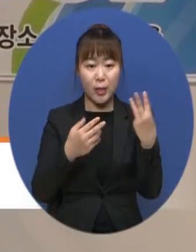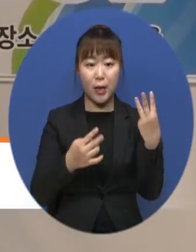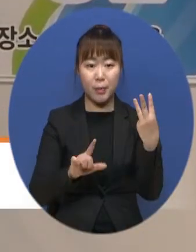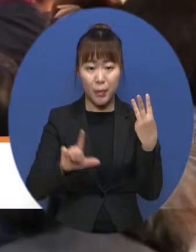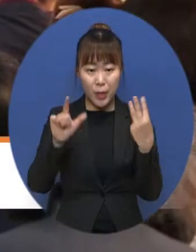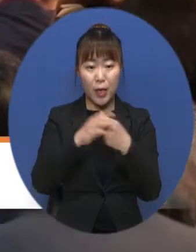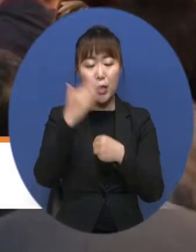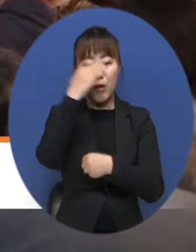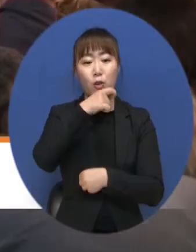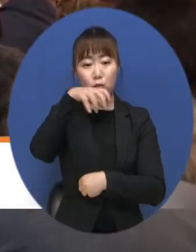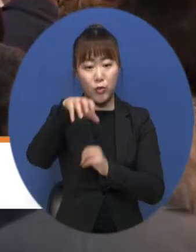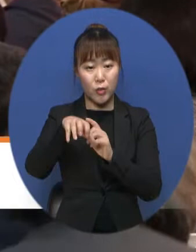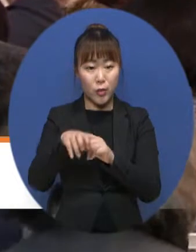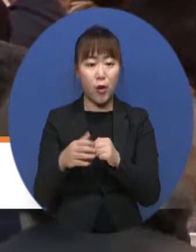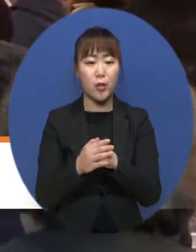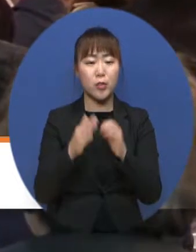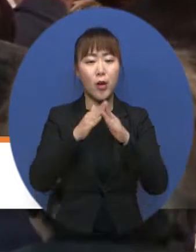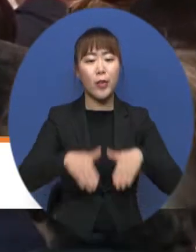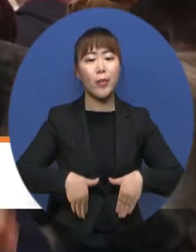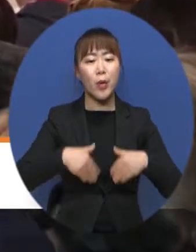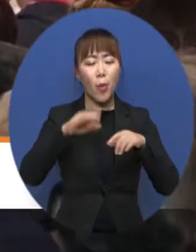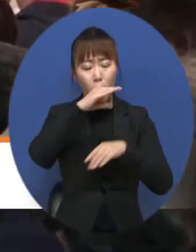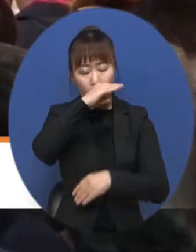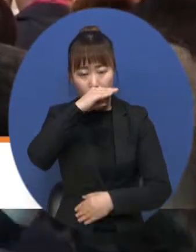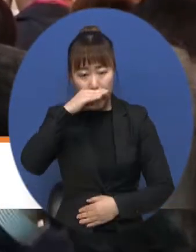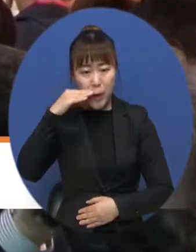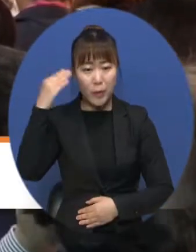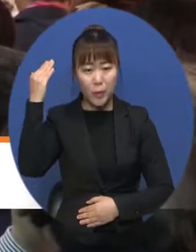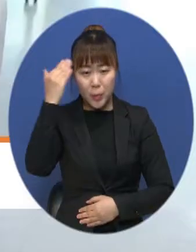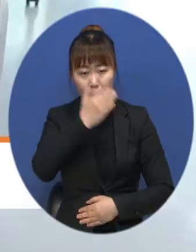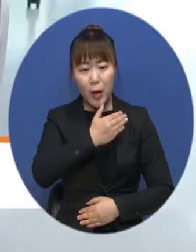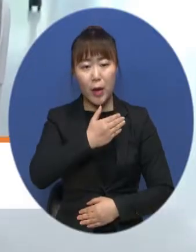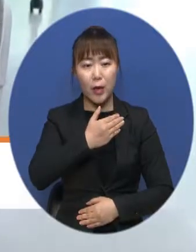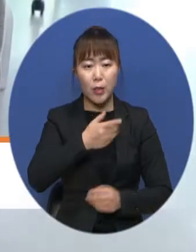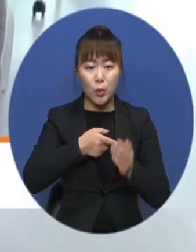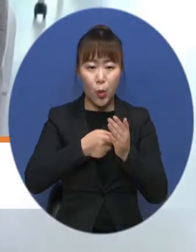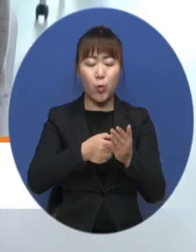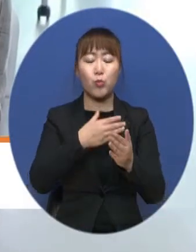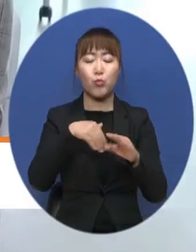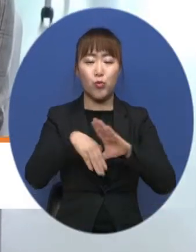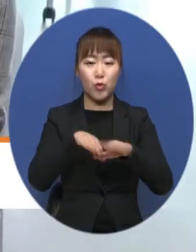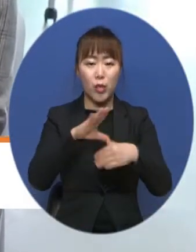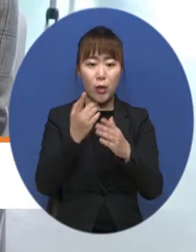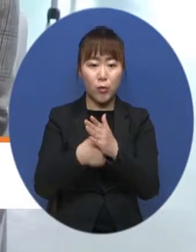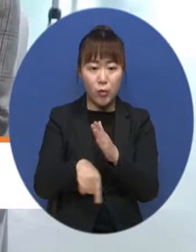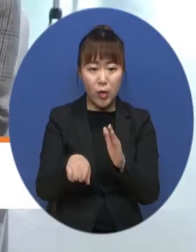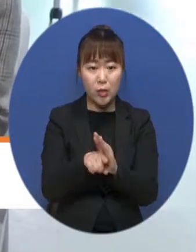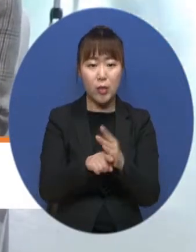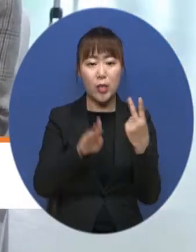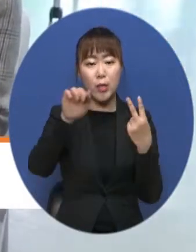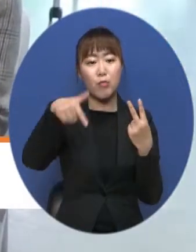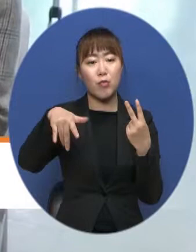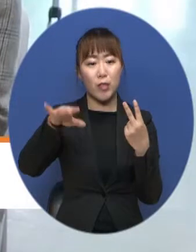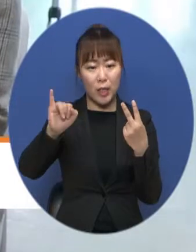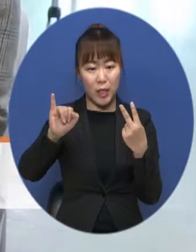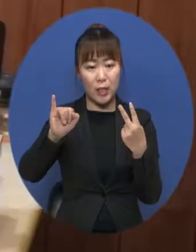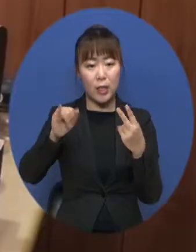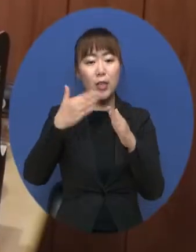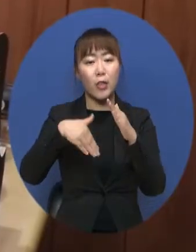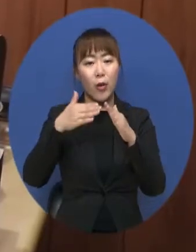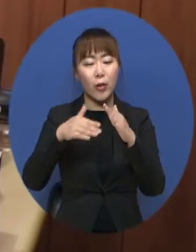진달래 마을에서 전라남도의 올바르고 투명한 청구문화 정착을 위해 2019년도 2분기 정기회의를